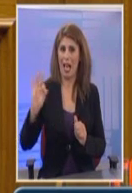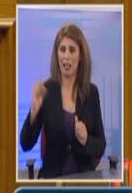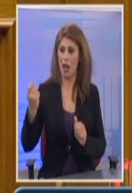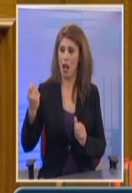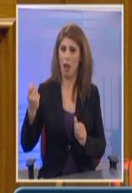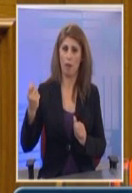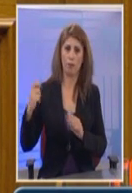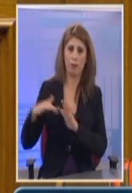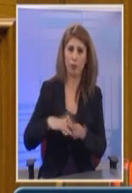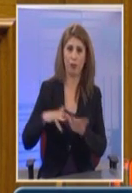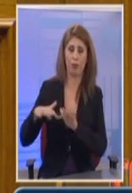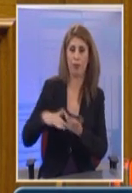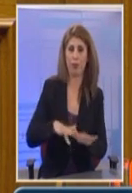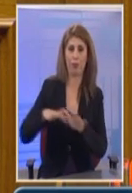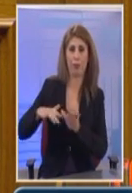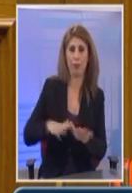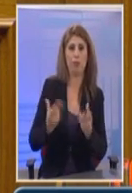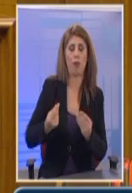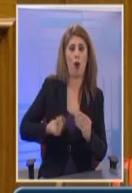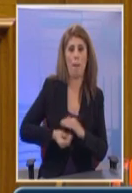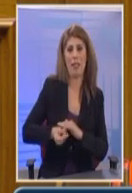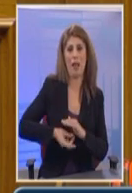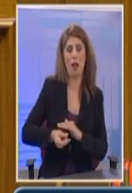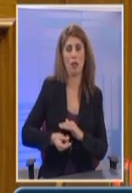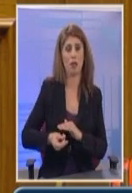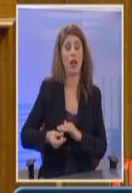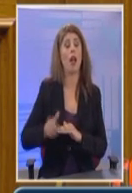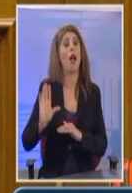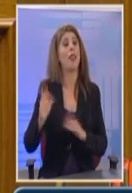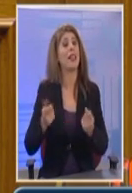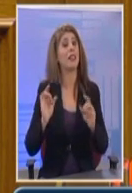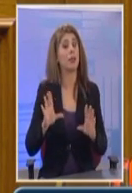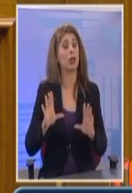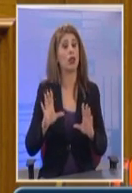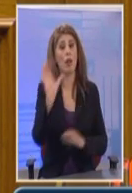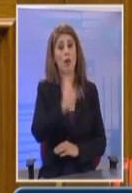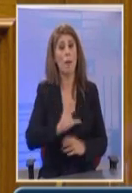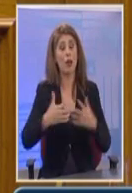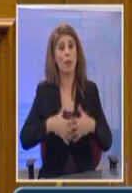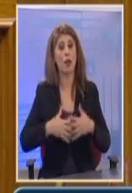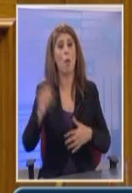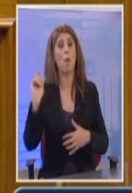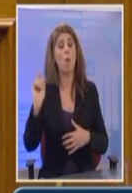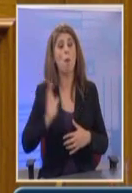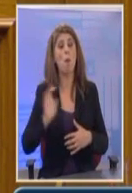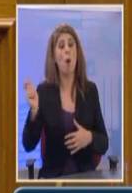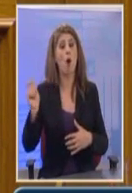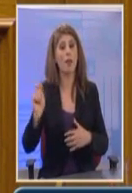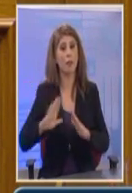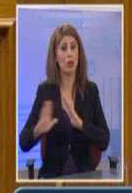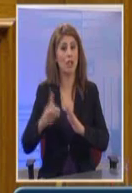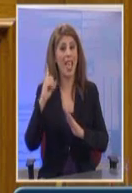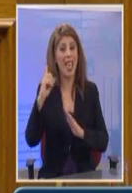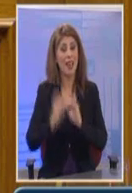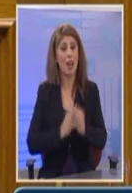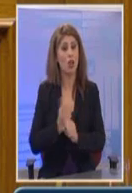εισροές. Δεν αξιοποιήσατε ούτε τον Ευρωπαϊκό Μηχανισμό Πολιτικής Προστασίας. Ένα χρόνο πριν σας το είχαμε